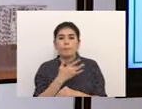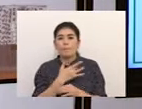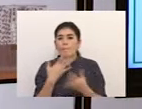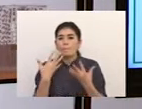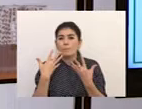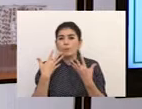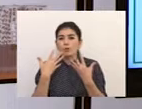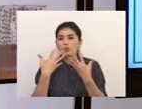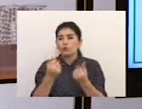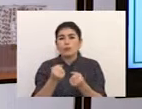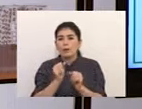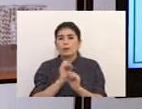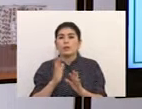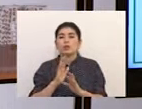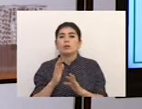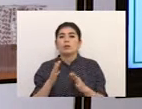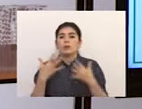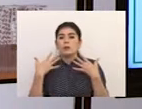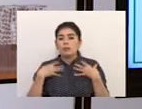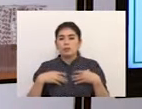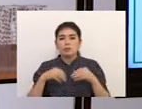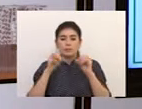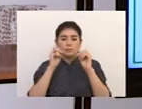ushlamadi. Ostiga libos tashlamadi.